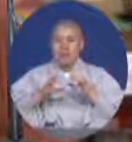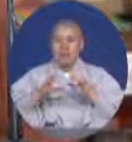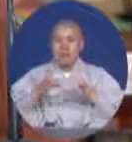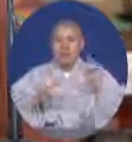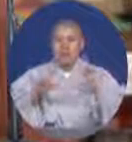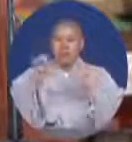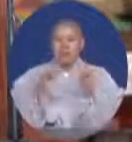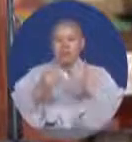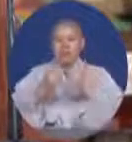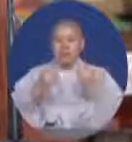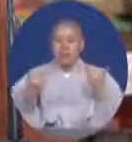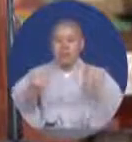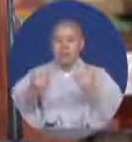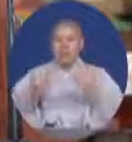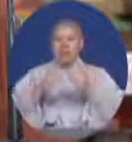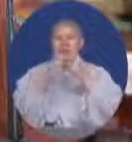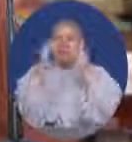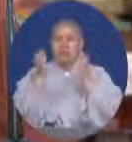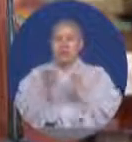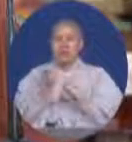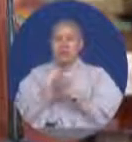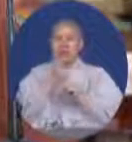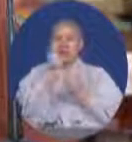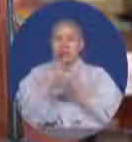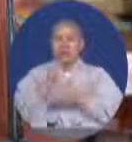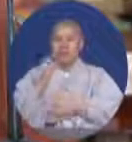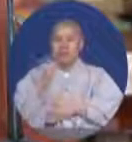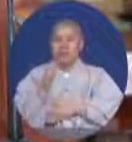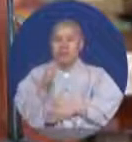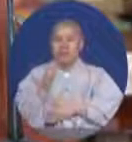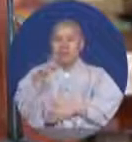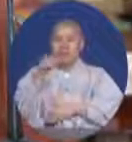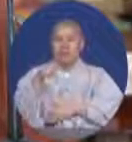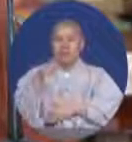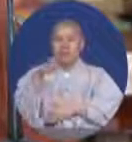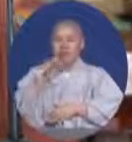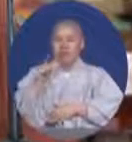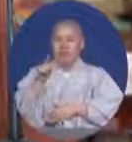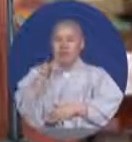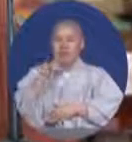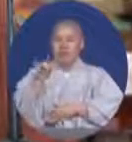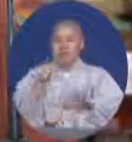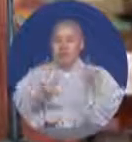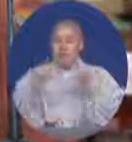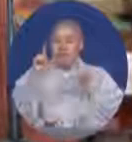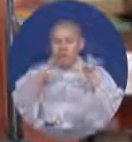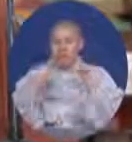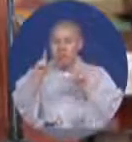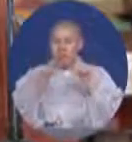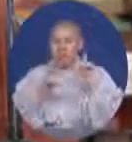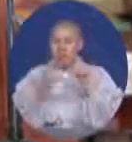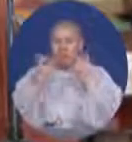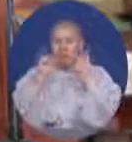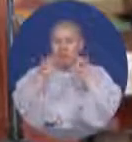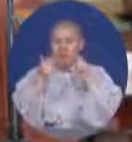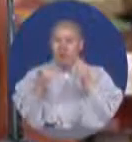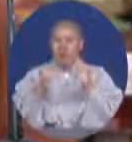모든 부처님이다. 이런 말이 있어요. 그 허수아비 상에 미혹하지 않아요. 일체재상을